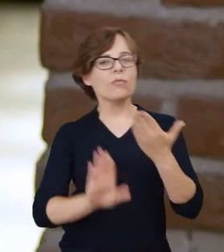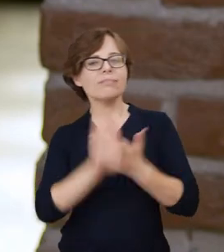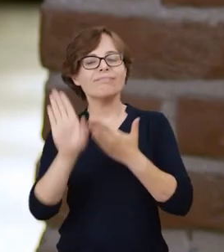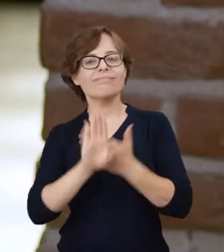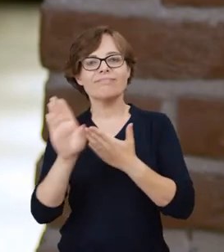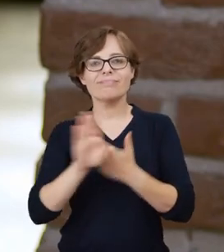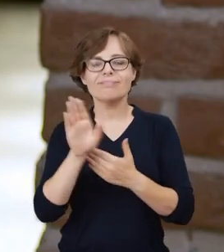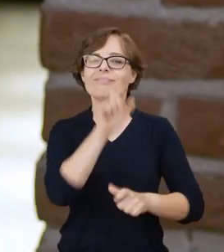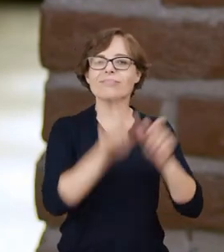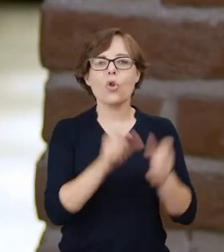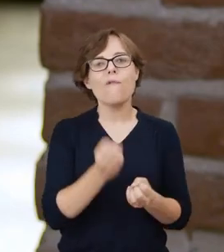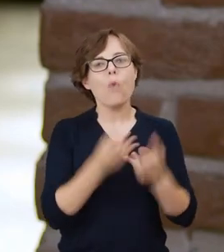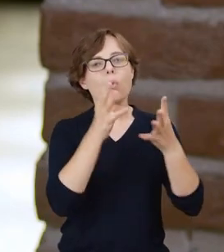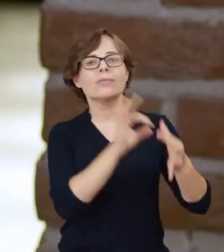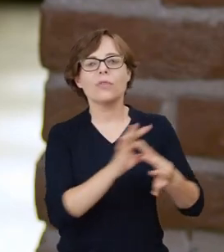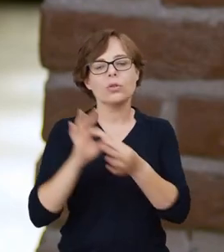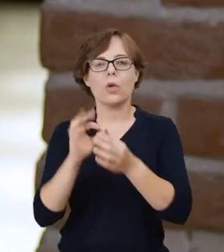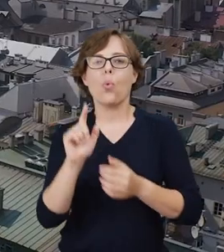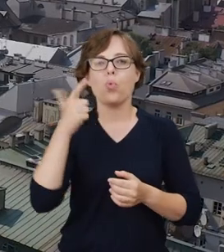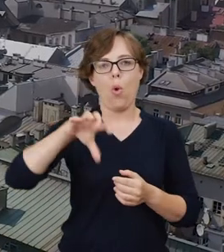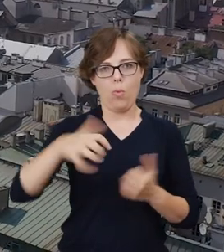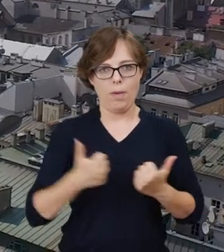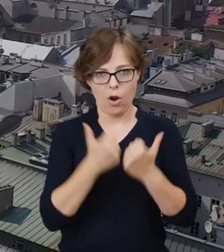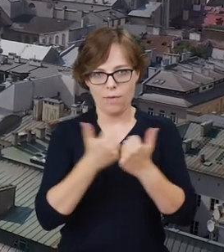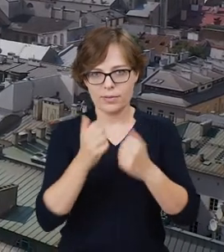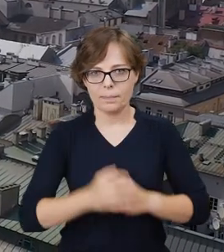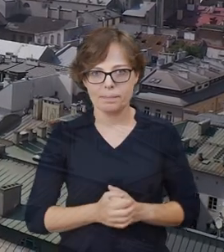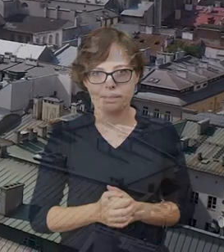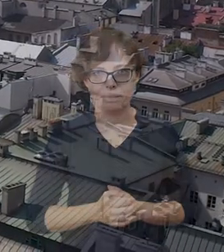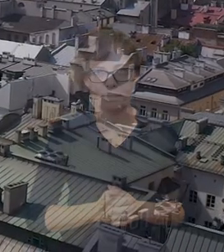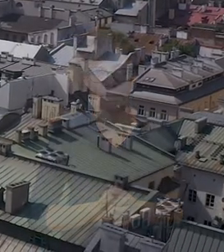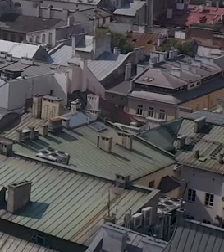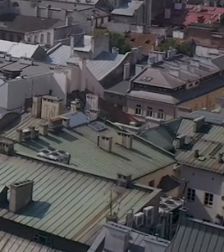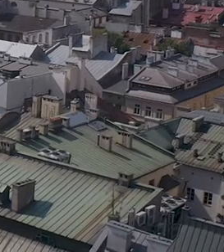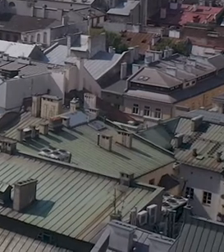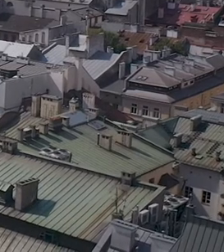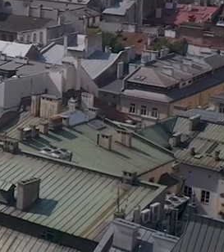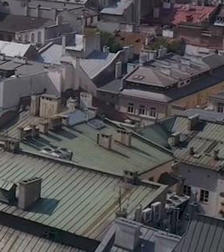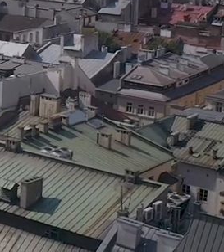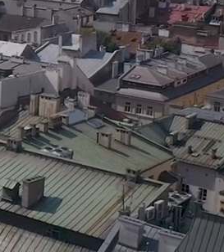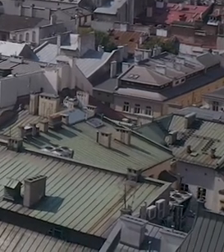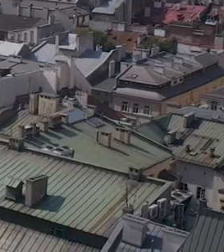performensy i happeningi twórców związanych z drugą grupą krakowską.